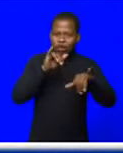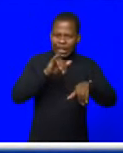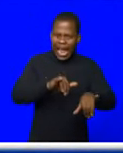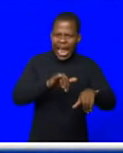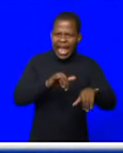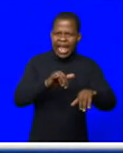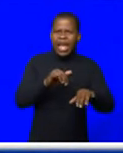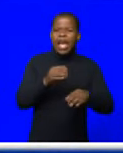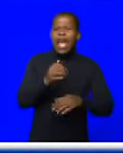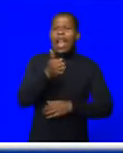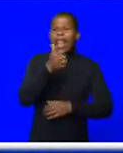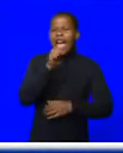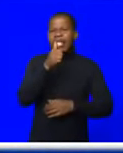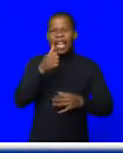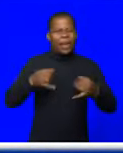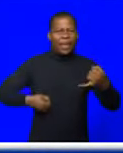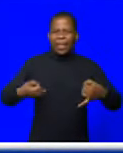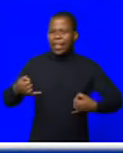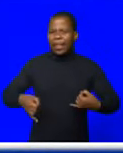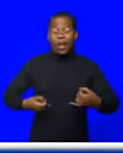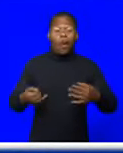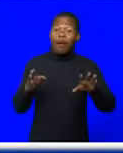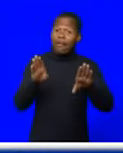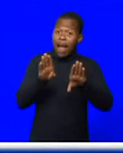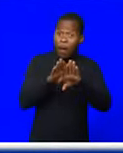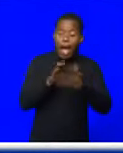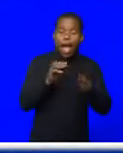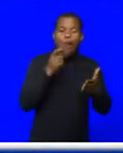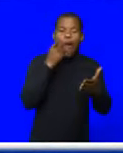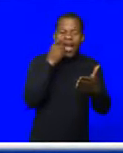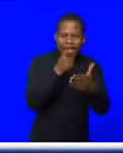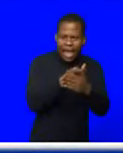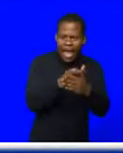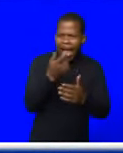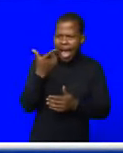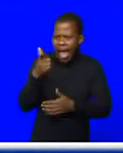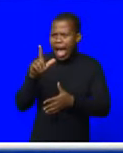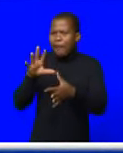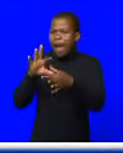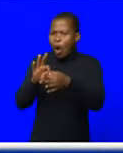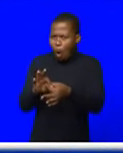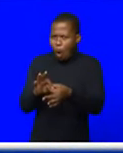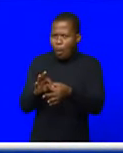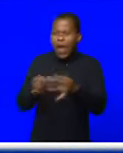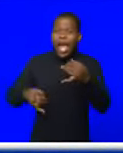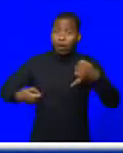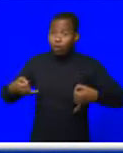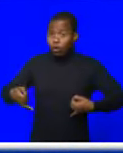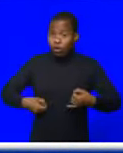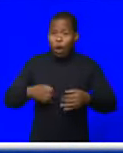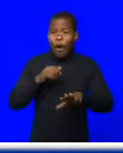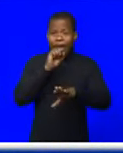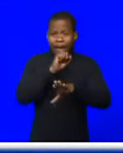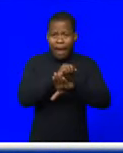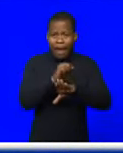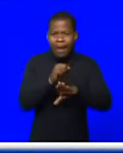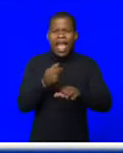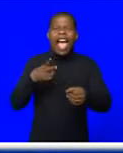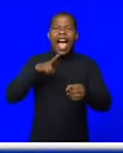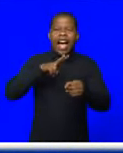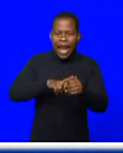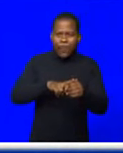uyathenga lokho lakunathaka ahamba ukunathela ngasekhaya. Kunathela nekubambelana emabhodlela solo